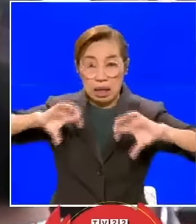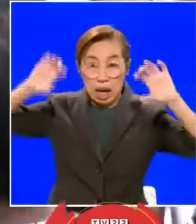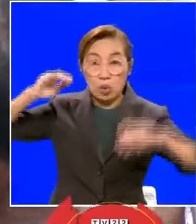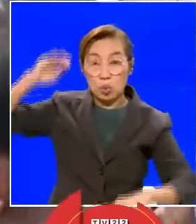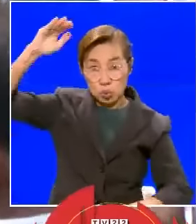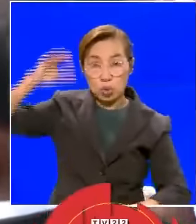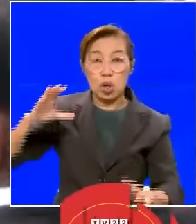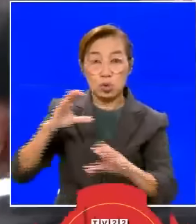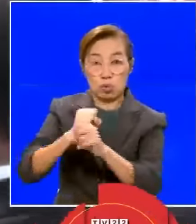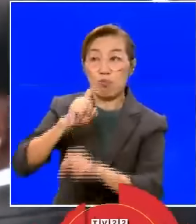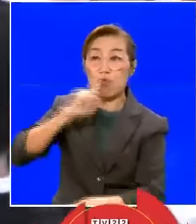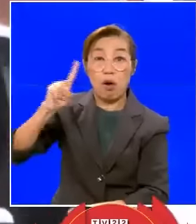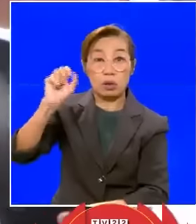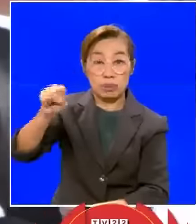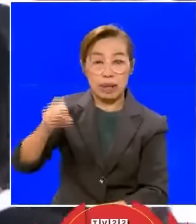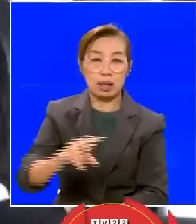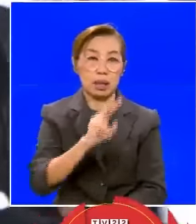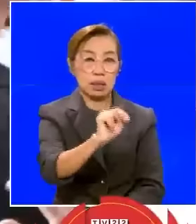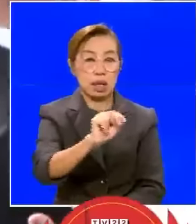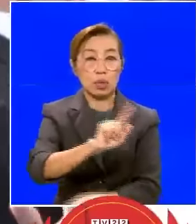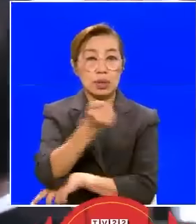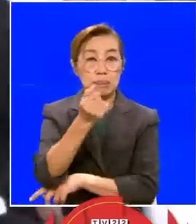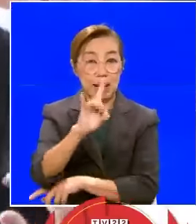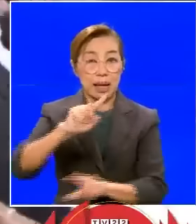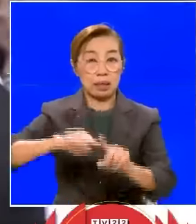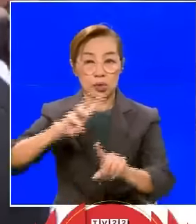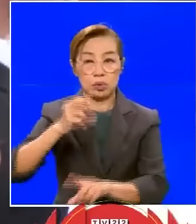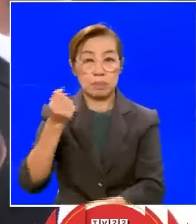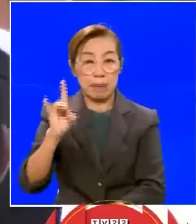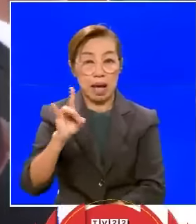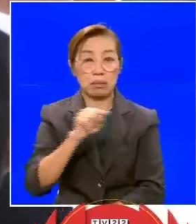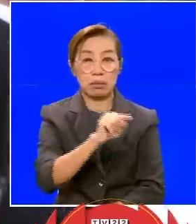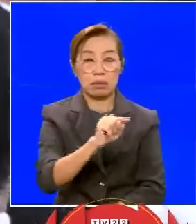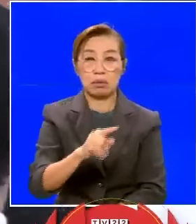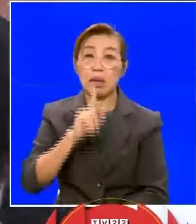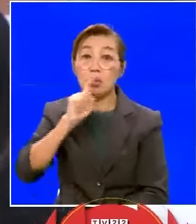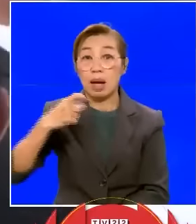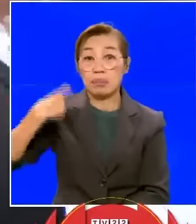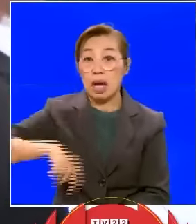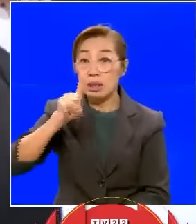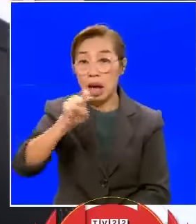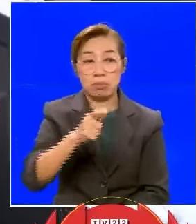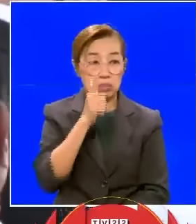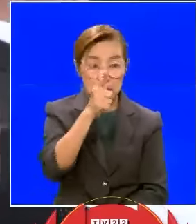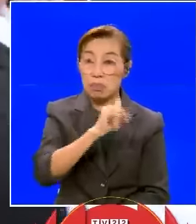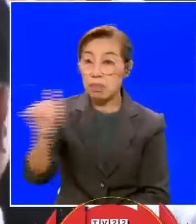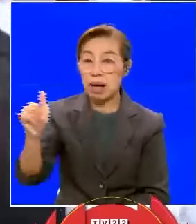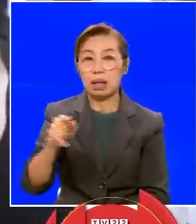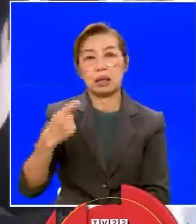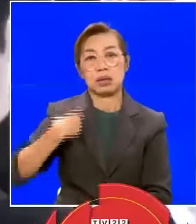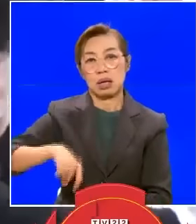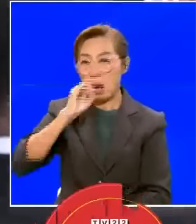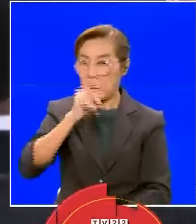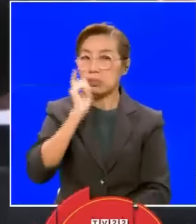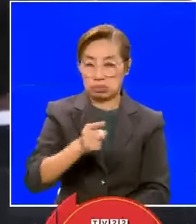งฟ้องแล้วถ้าเกิดว่านัดปุ๊บวันที่18คุณทักษิณจะไปไหมทางทนายวินิจฉัยบอกว่า ก็คือควรต้องไป ควรต้องไปใช่ แล้วทีนี้ควรต้อง